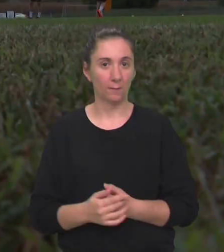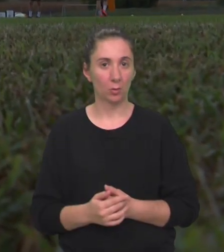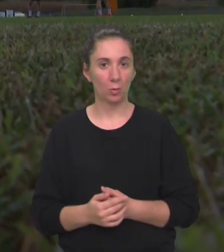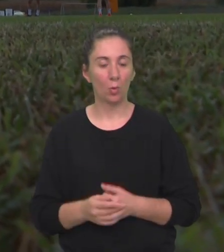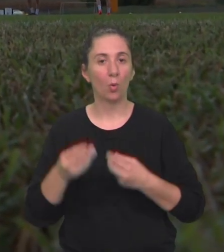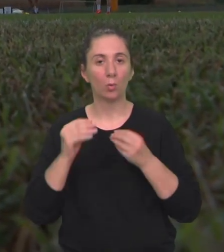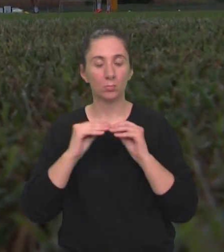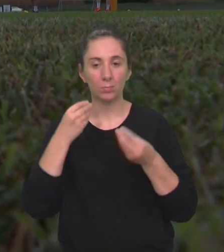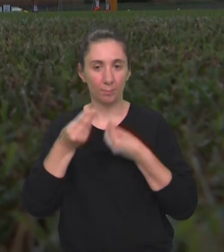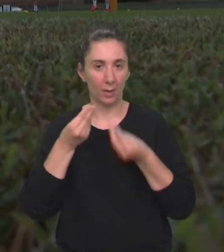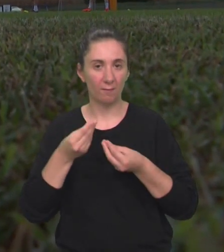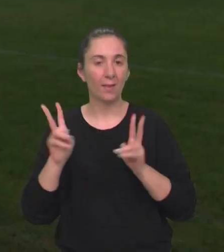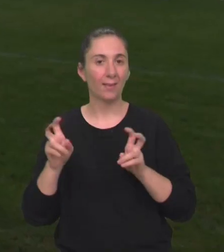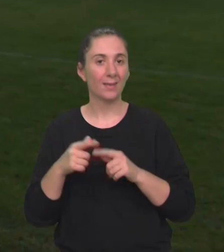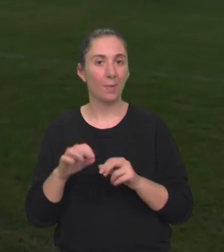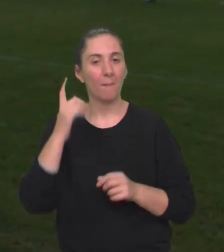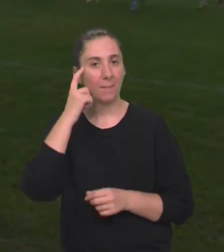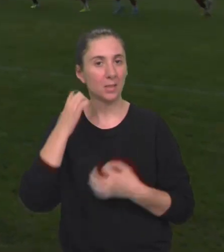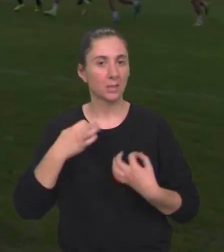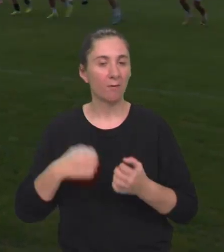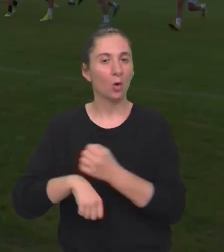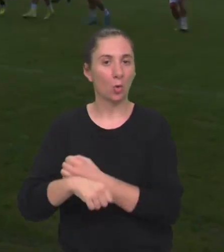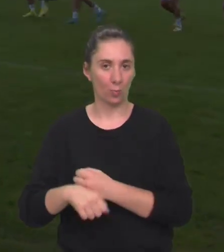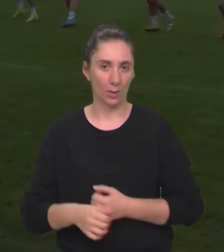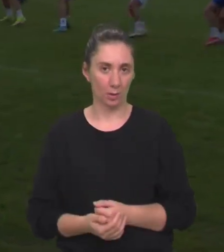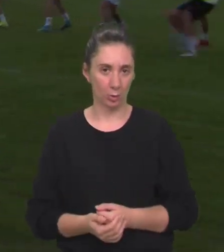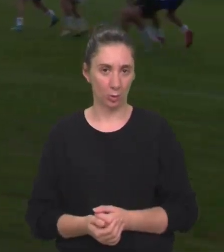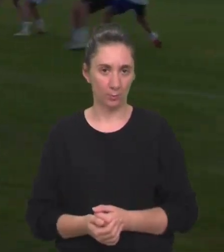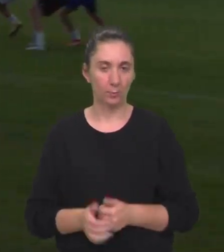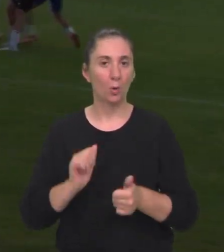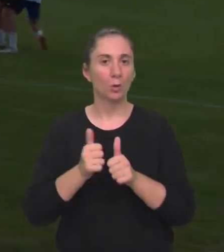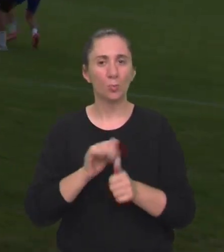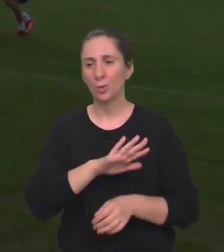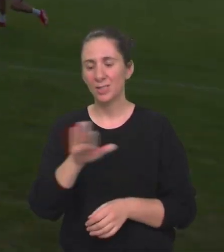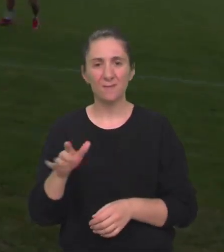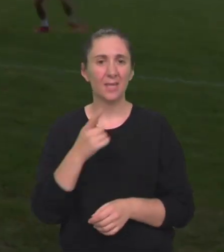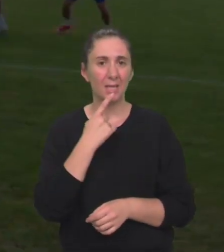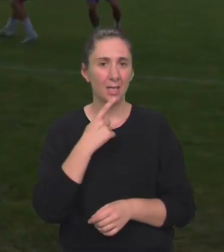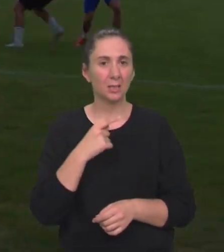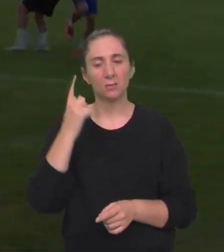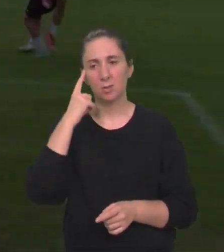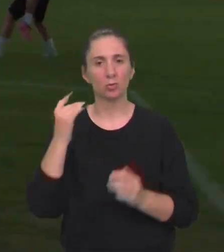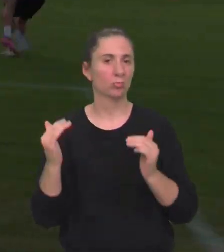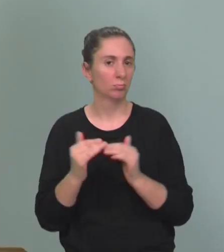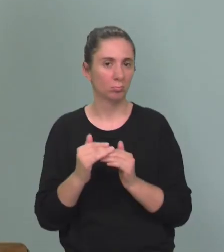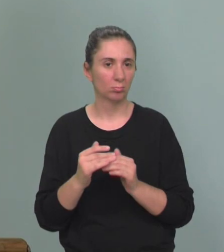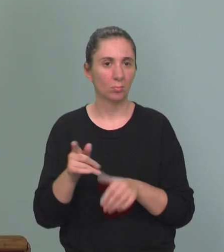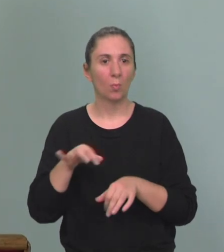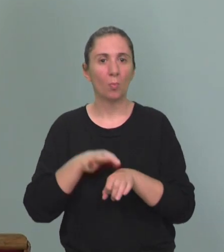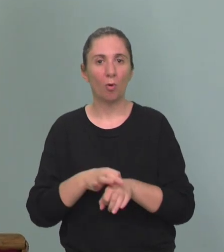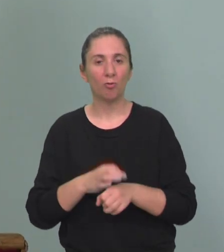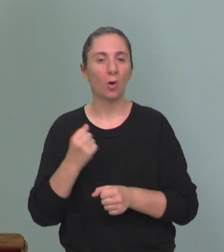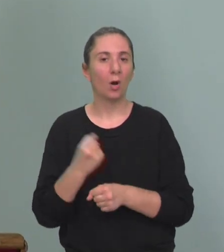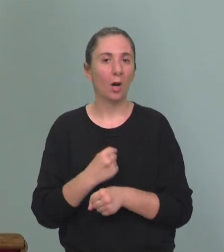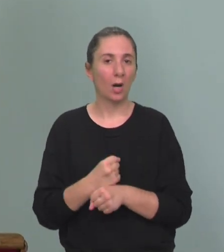2023-2024 održao predavanje na temu mentalno zdravlje nogometaša. Sport na svim jezicima znači isto i znači provoditi